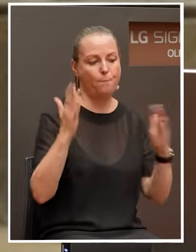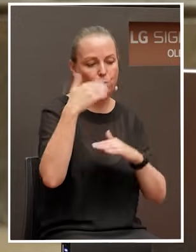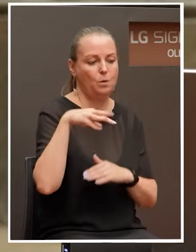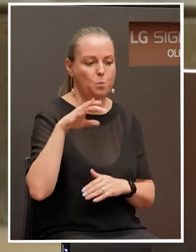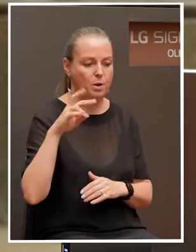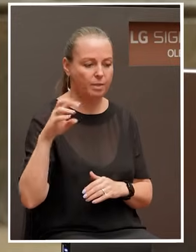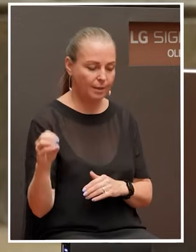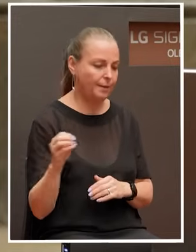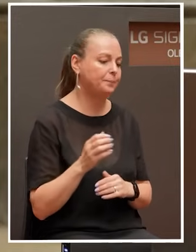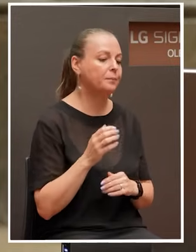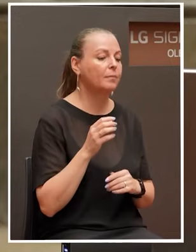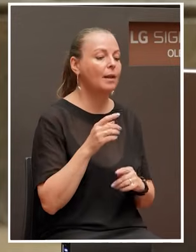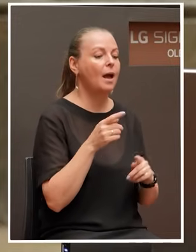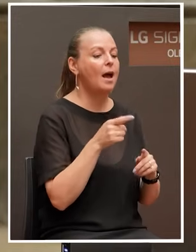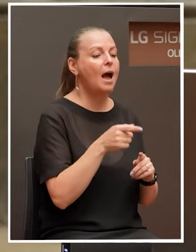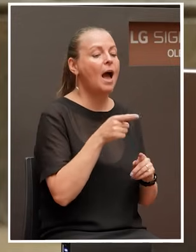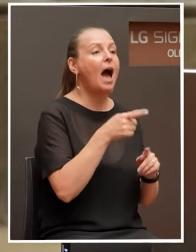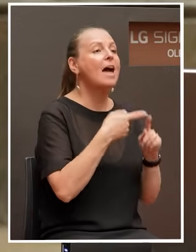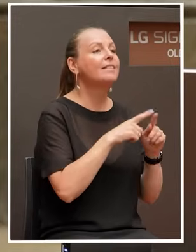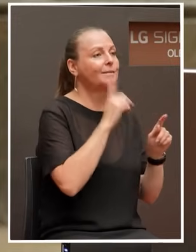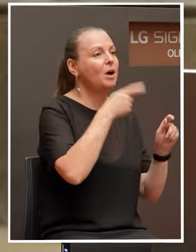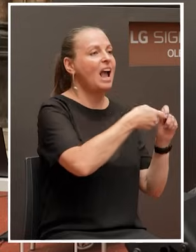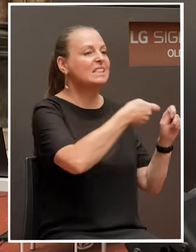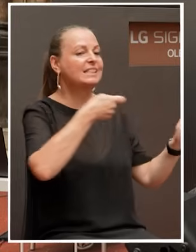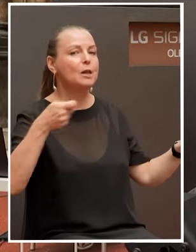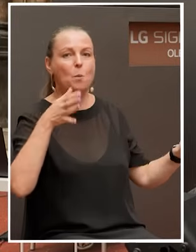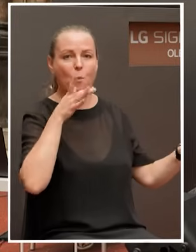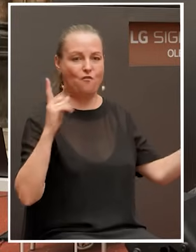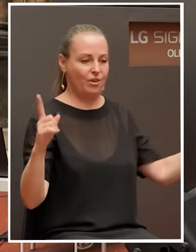Это растянутый во времени переход